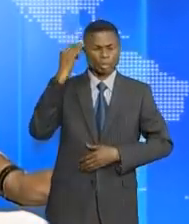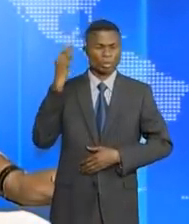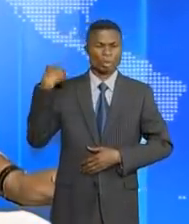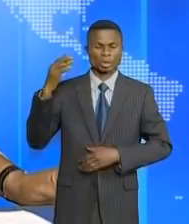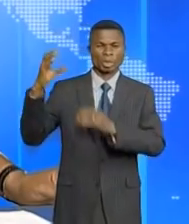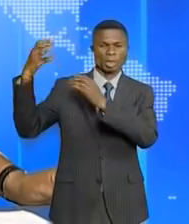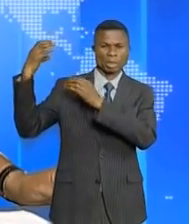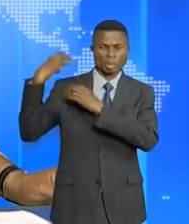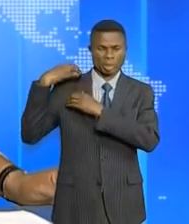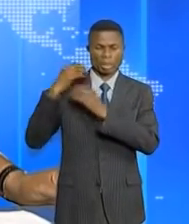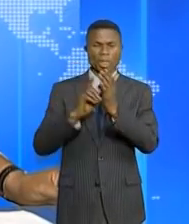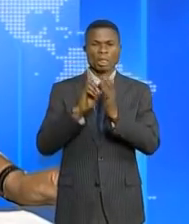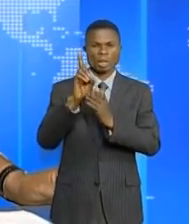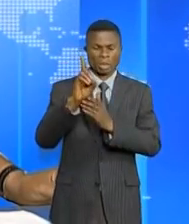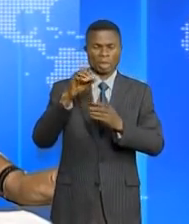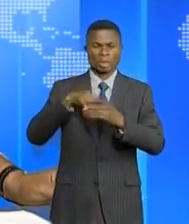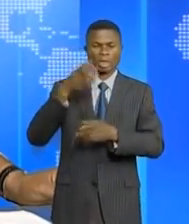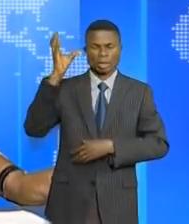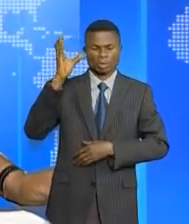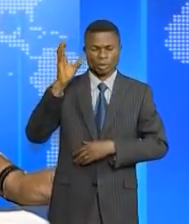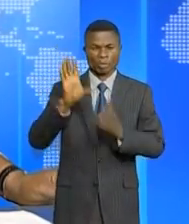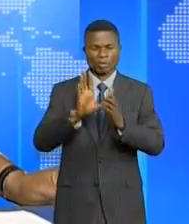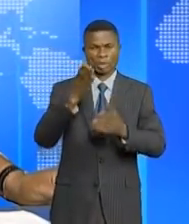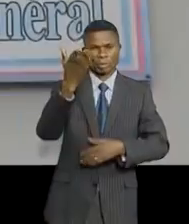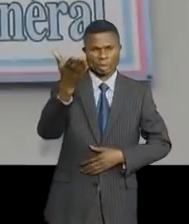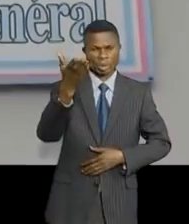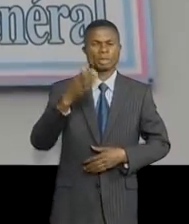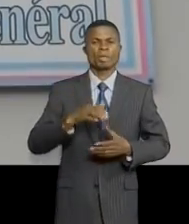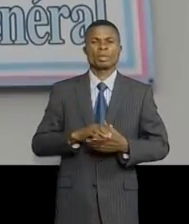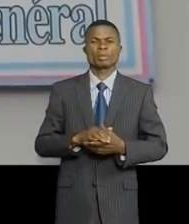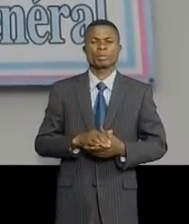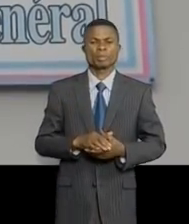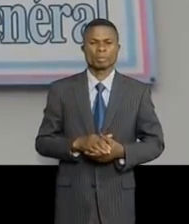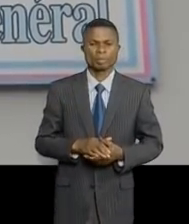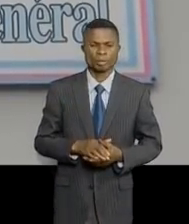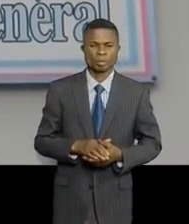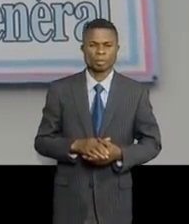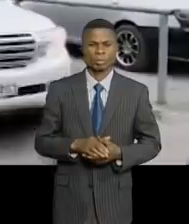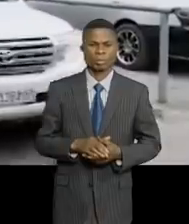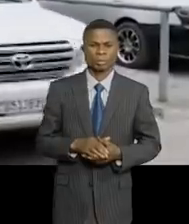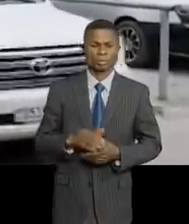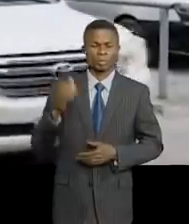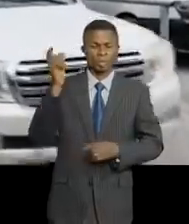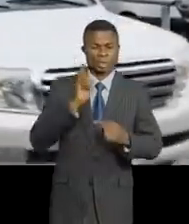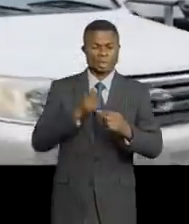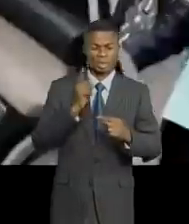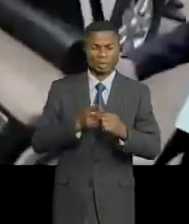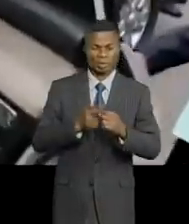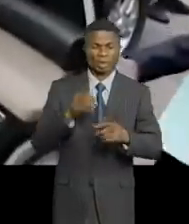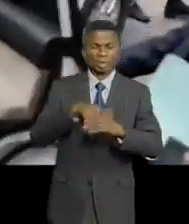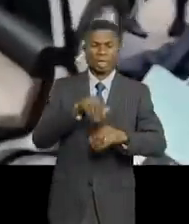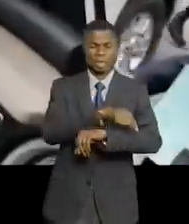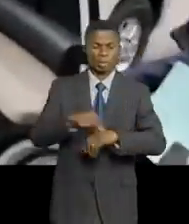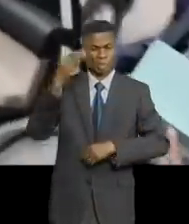en charge du développement rural. Jean-Pierre Ndolo pour le reportage. À son avènement à la tête du ministère du Développement